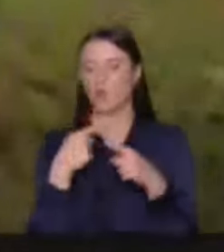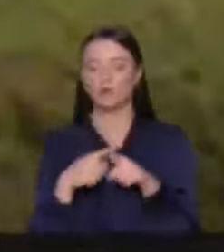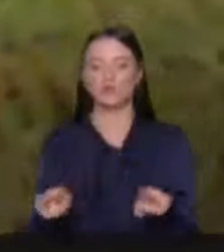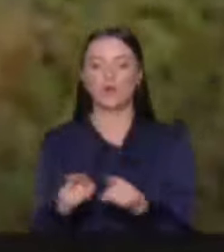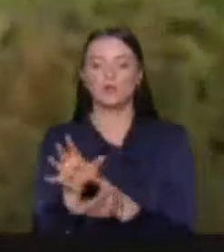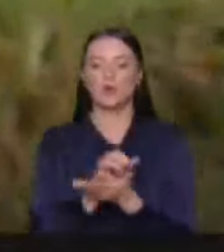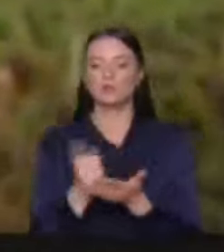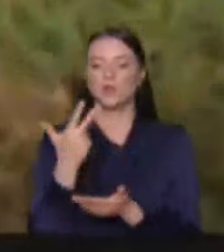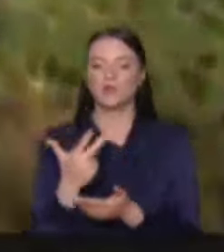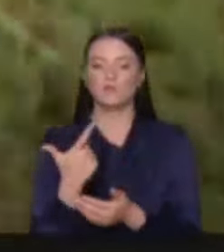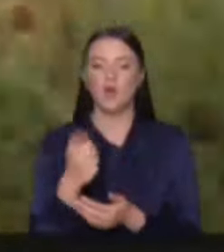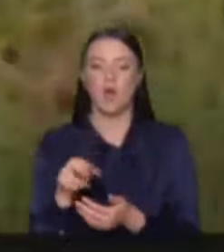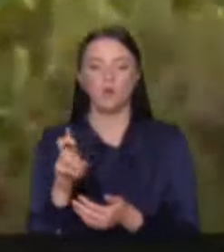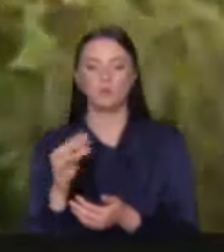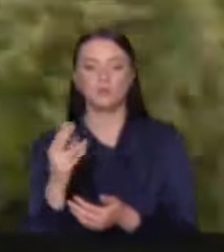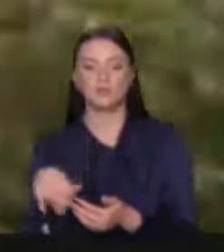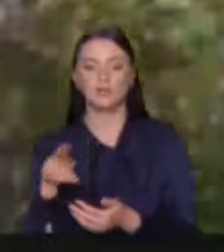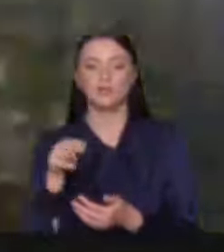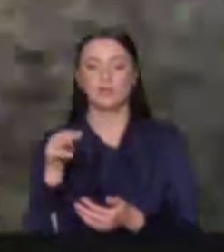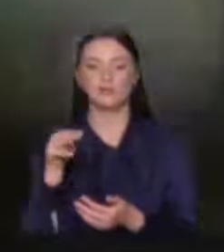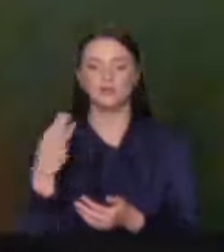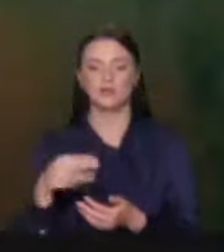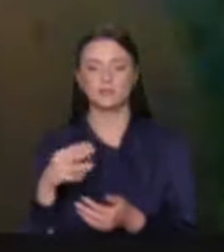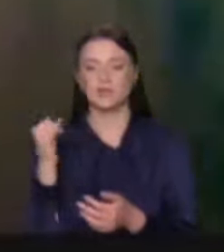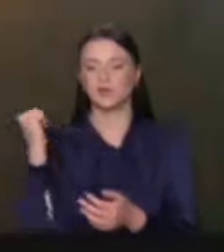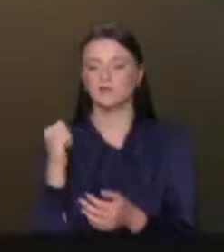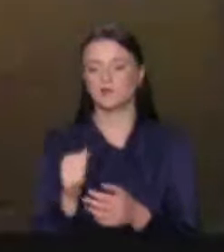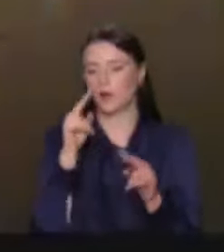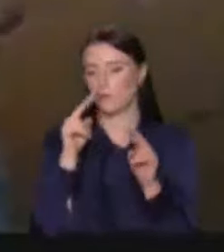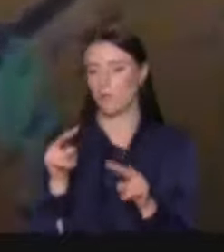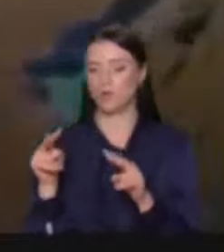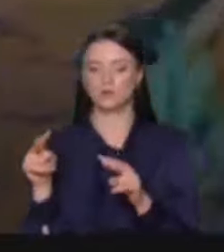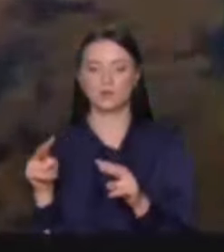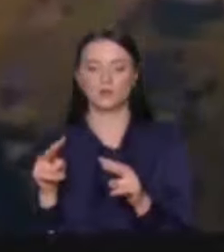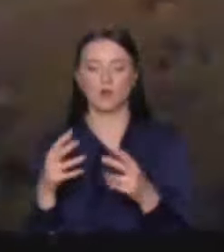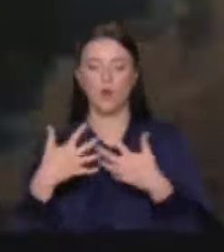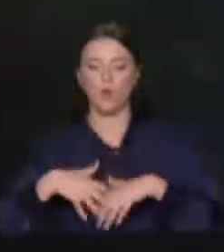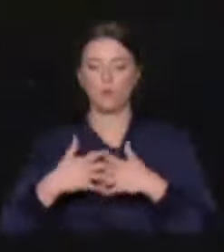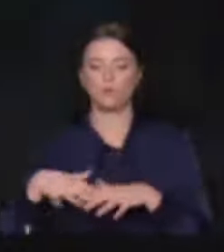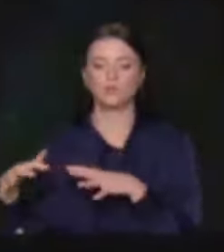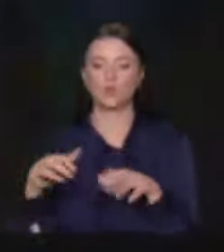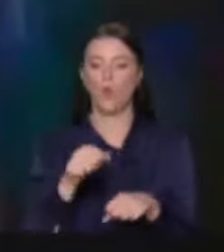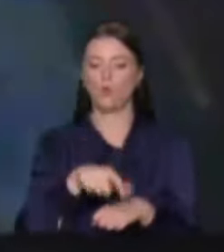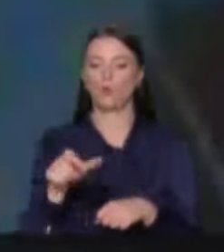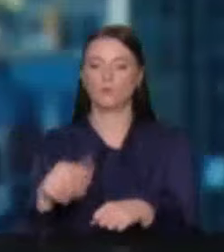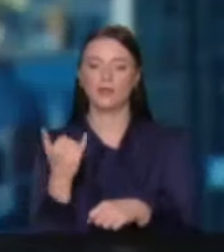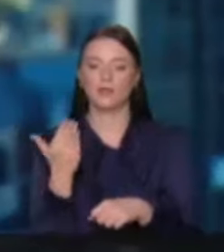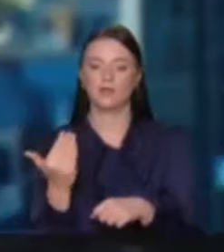ліквідували 2 гаубиці Д-30, яким, крім цього, вдарили по спостережному комплексу окупантів та їхньому багі.